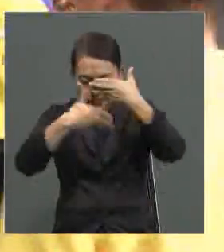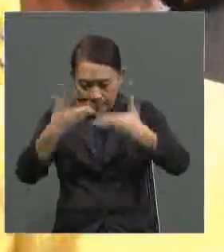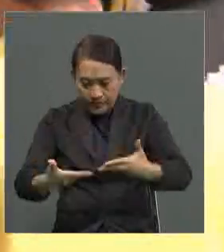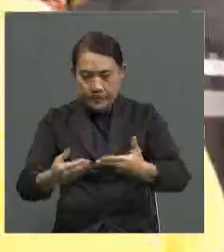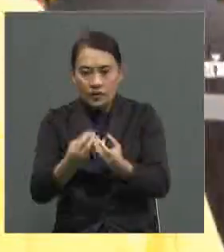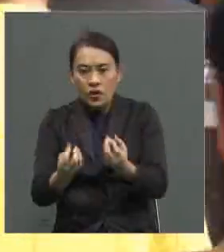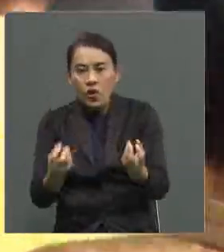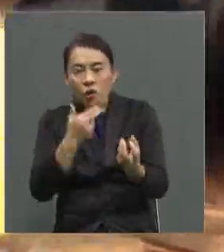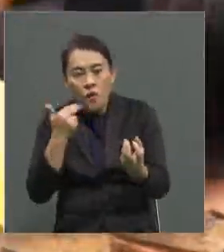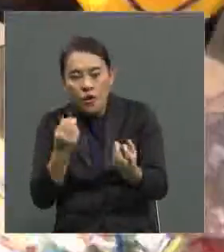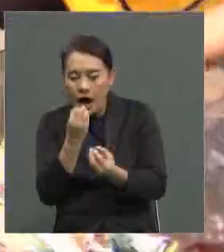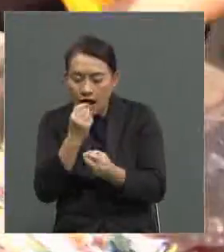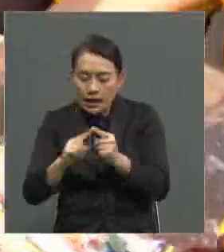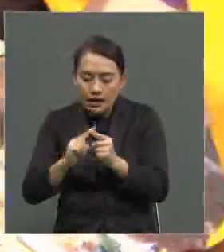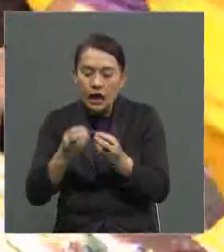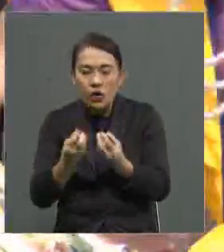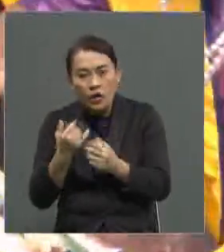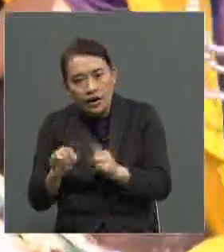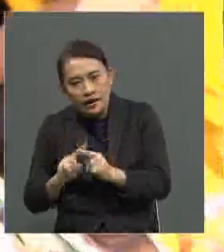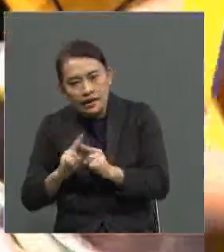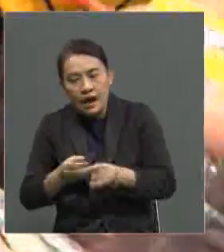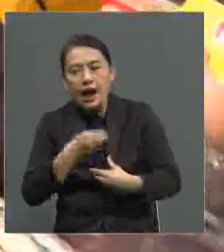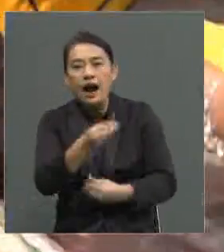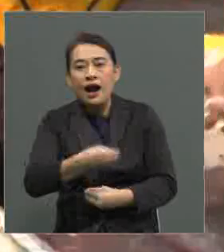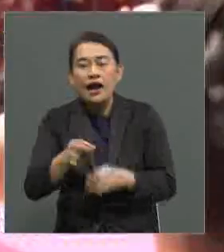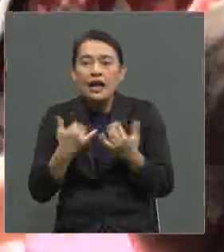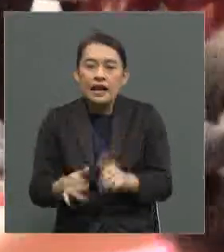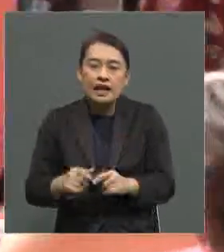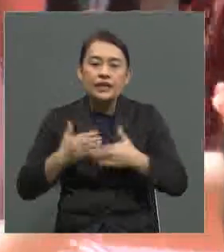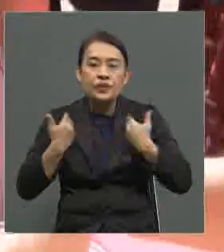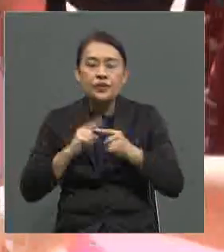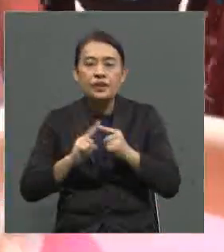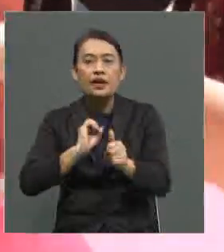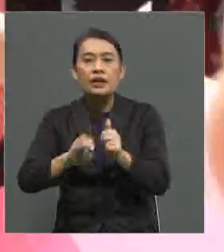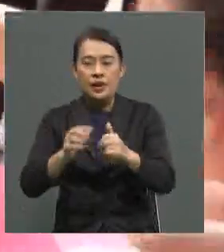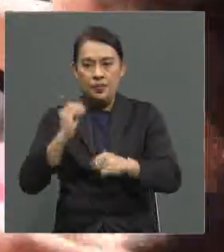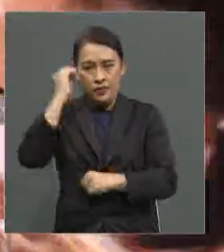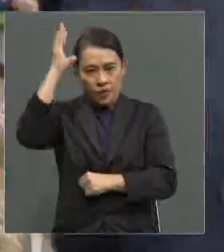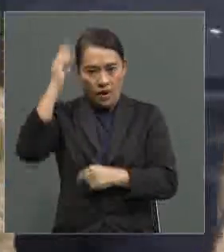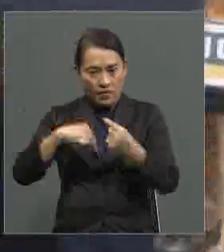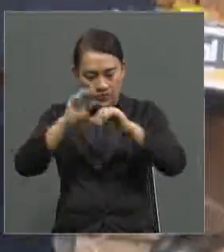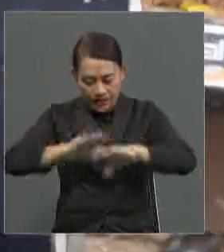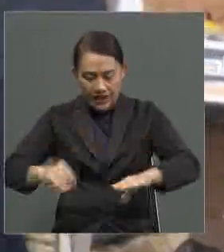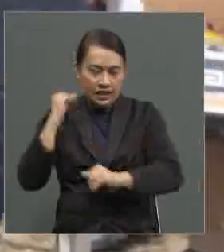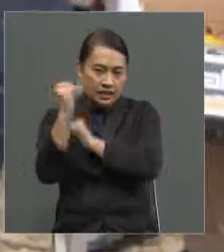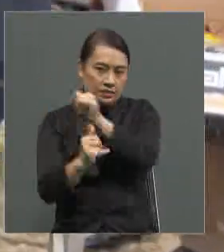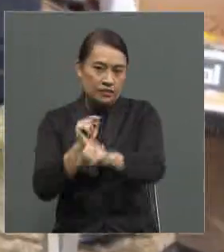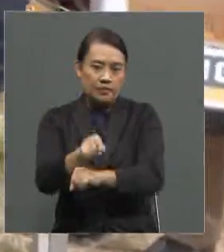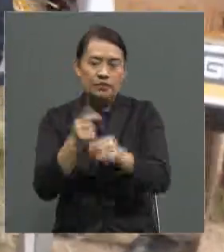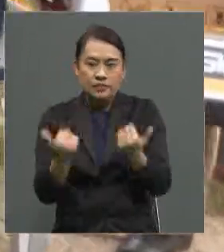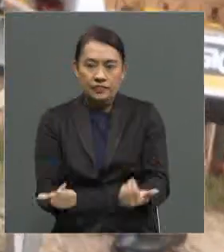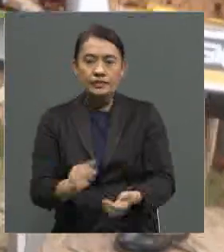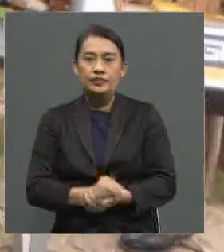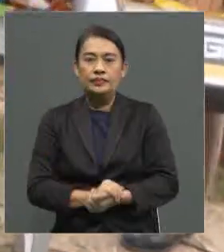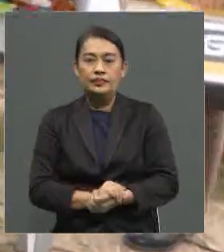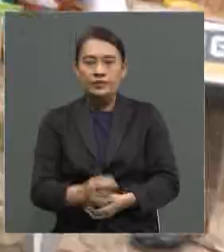กขนมแจกอาหารของเล่นของรางวัลเล่นเกมให้ความรู้กับเด็กๆที่มาร่วมงานในวันนี้ด้วยครับ ส่วน